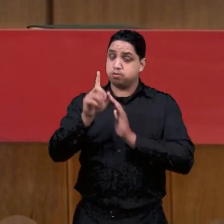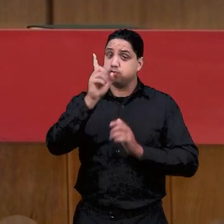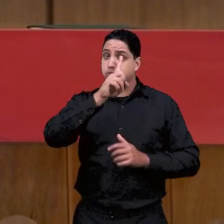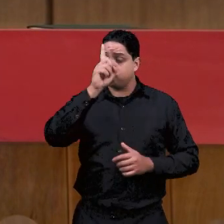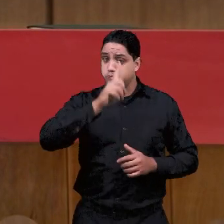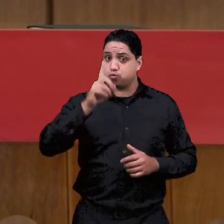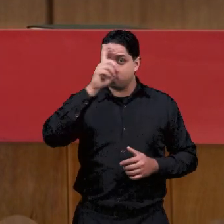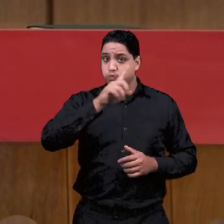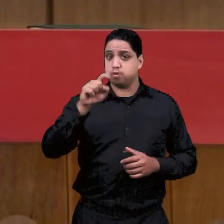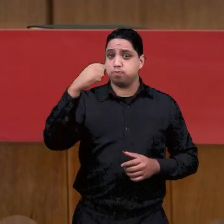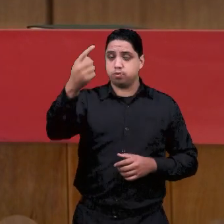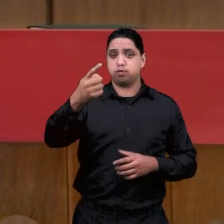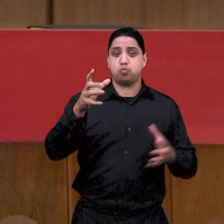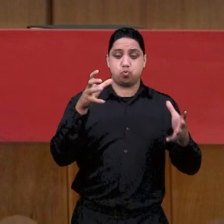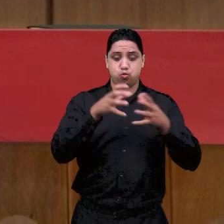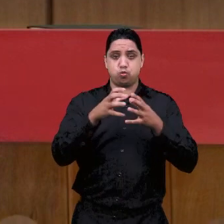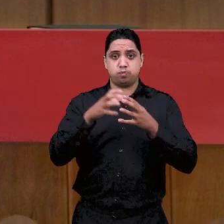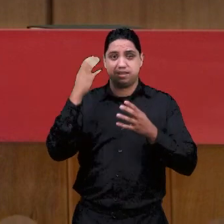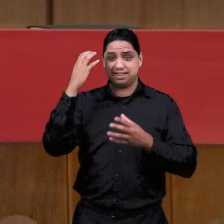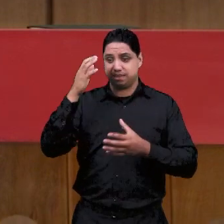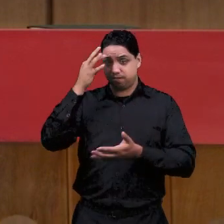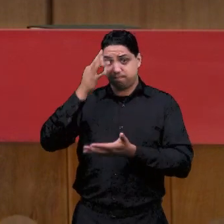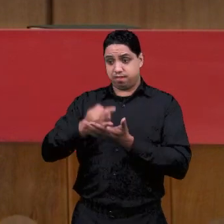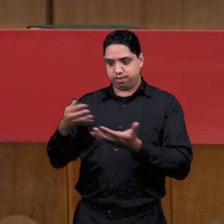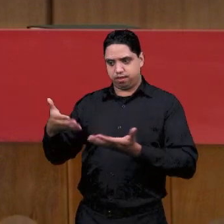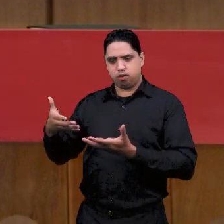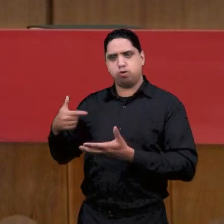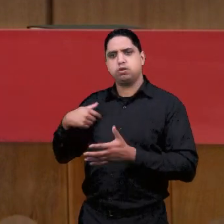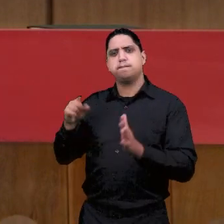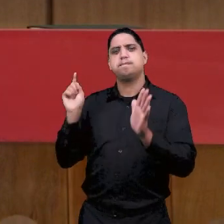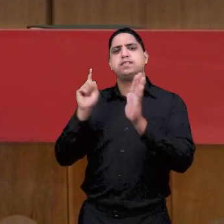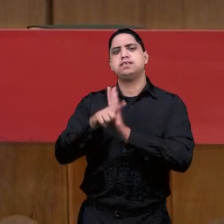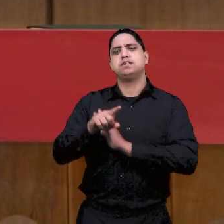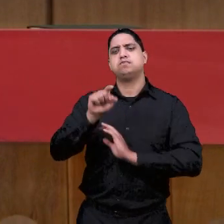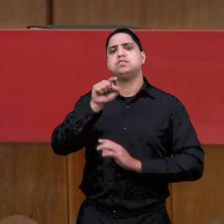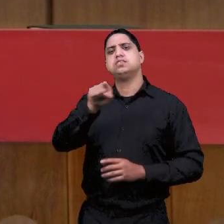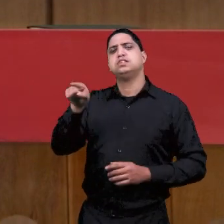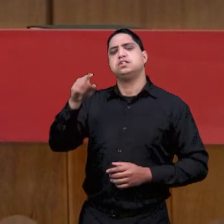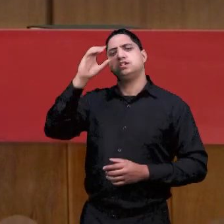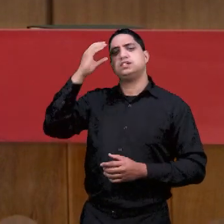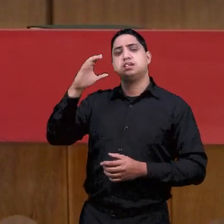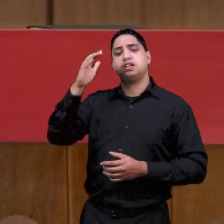Ils étaient là, avec toute la Science et Foi d'eux, et n'ont pas réussi à répondre.